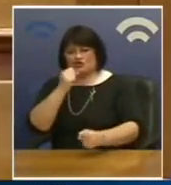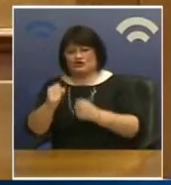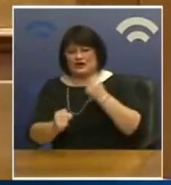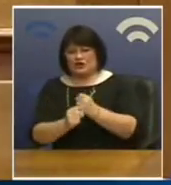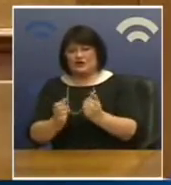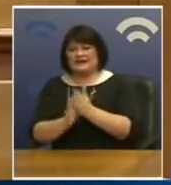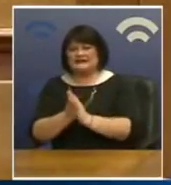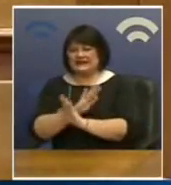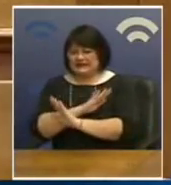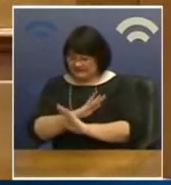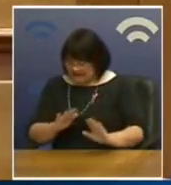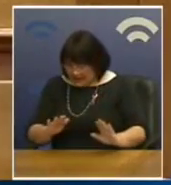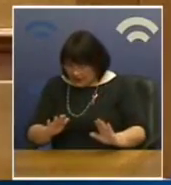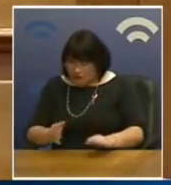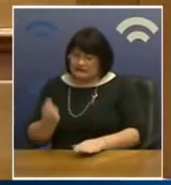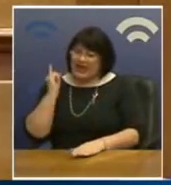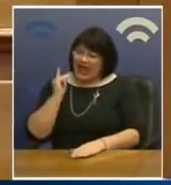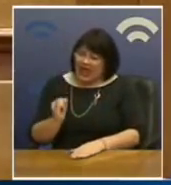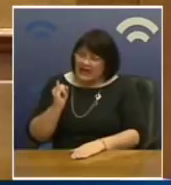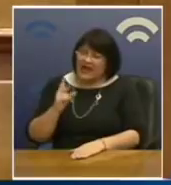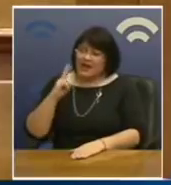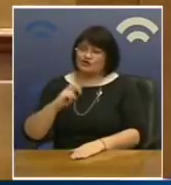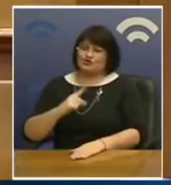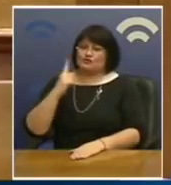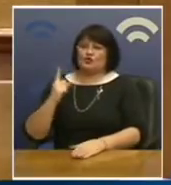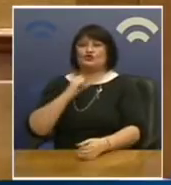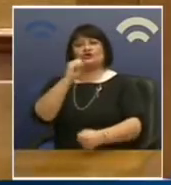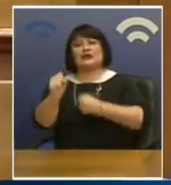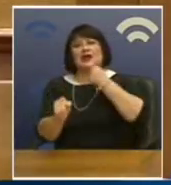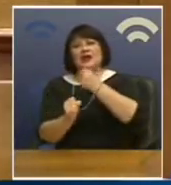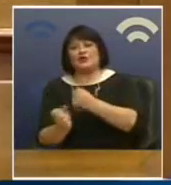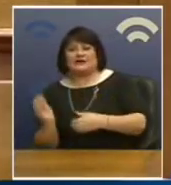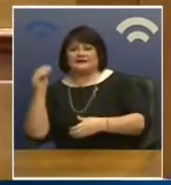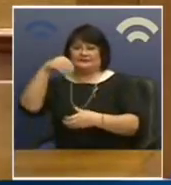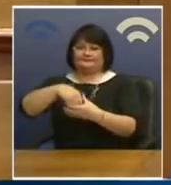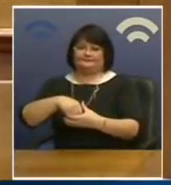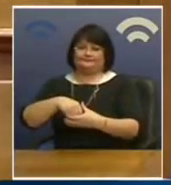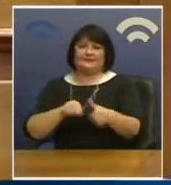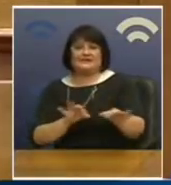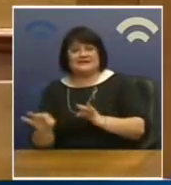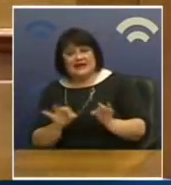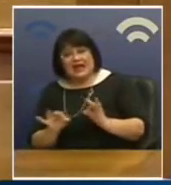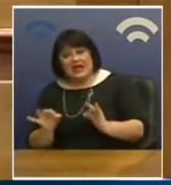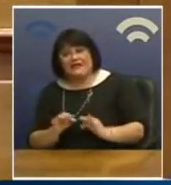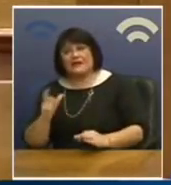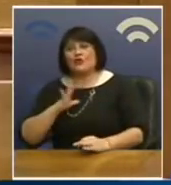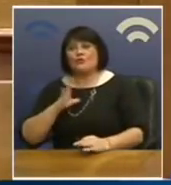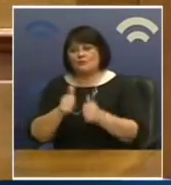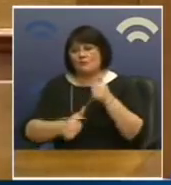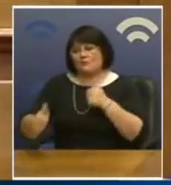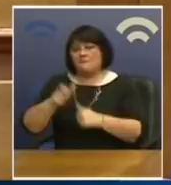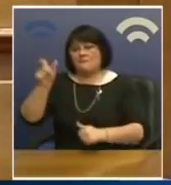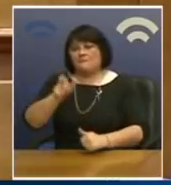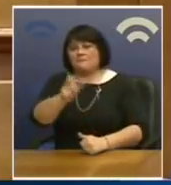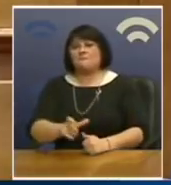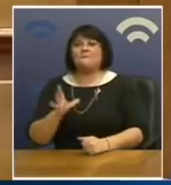και μπαίνει έστω με καθυστέρηση στον 21ο. Ένα σχέδιο που βάζει μπροστά τους πολίτες και τον ελληνικό